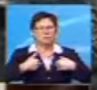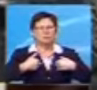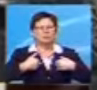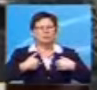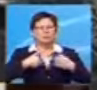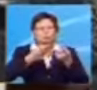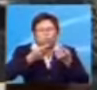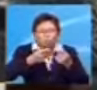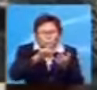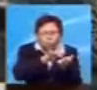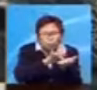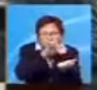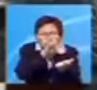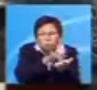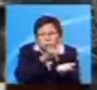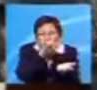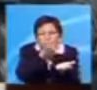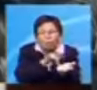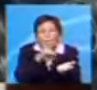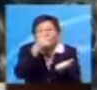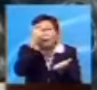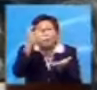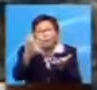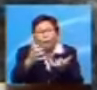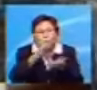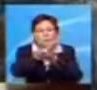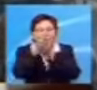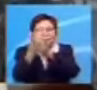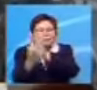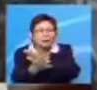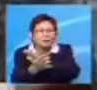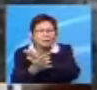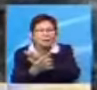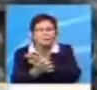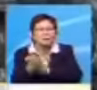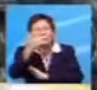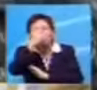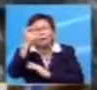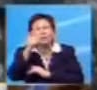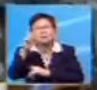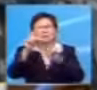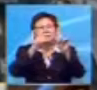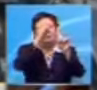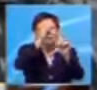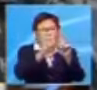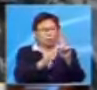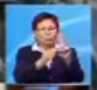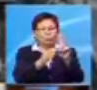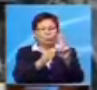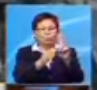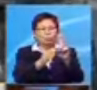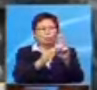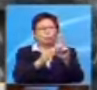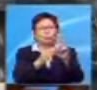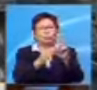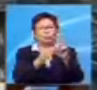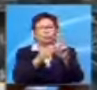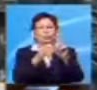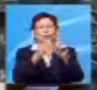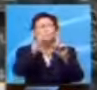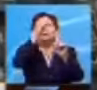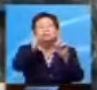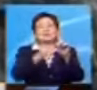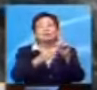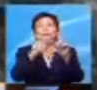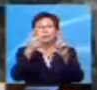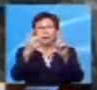sesempatan kerana dah jadi apa trend sekarang satu hari bulan ada perubahan harga